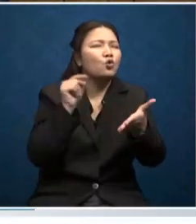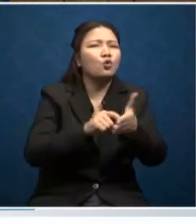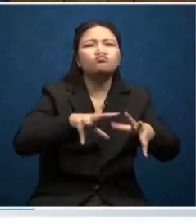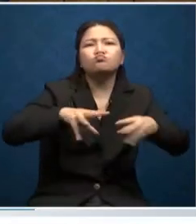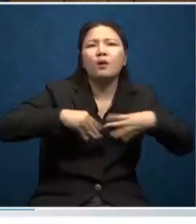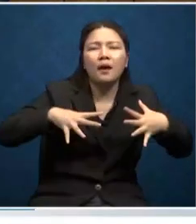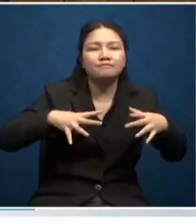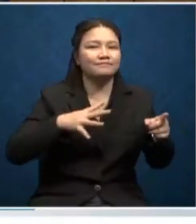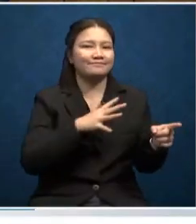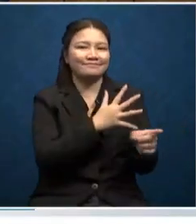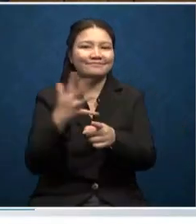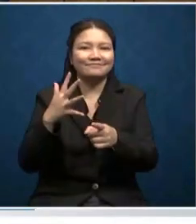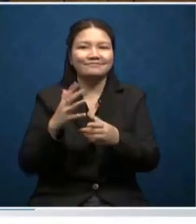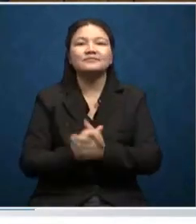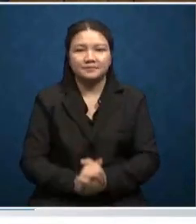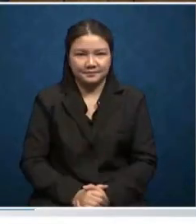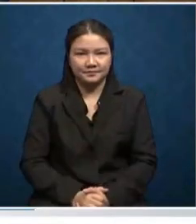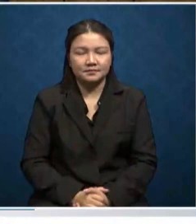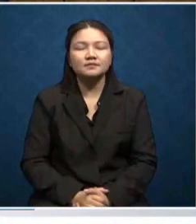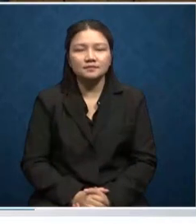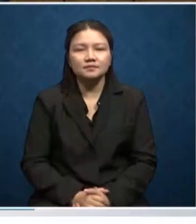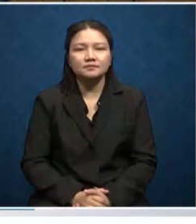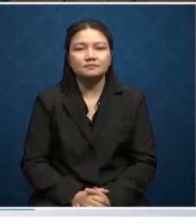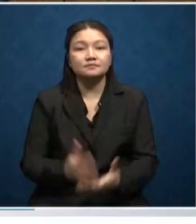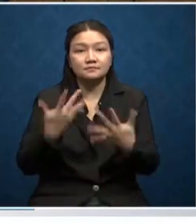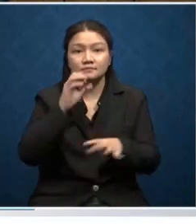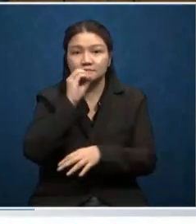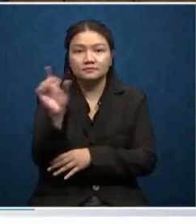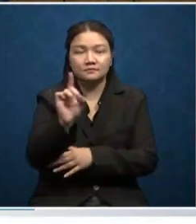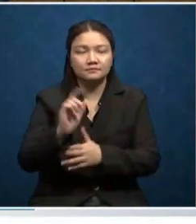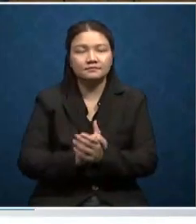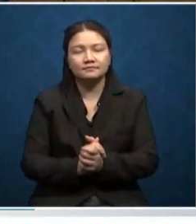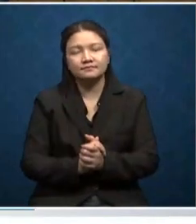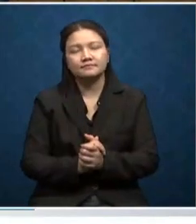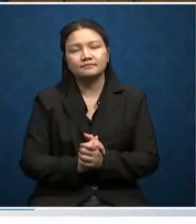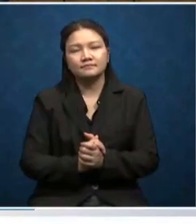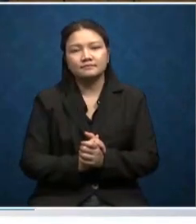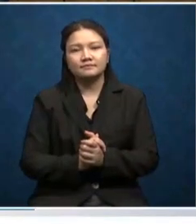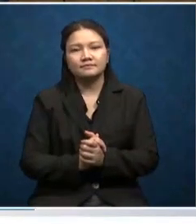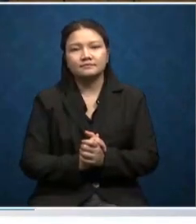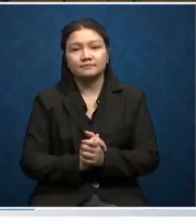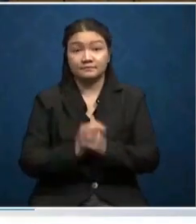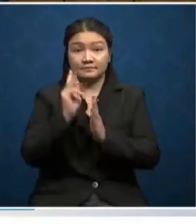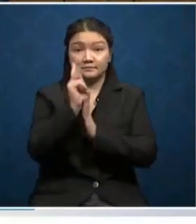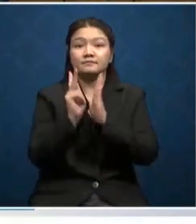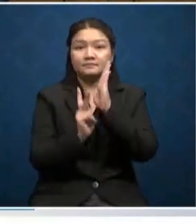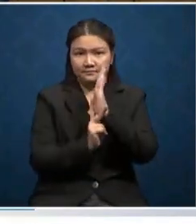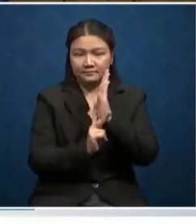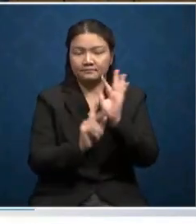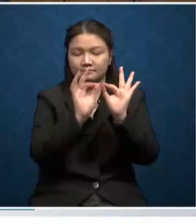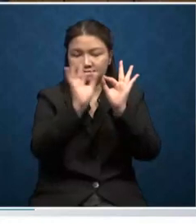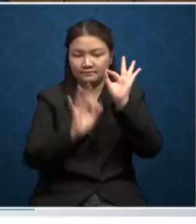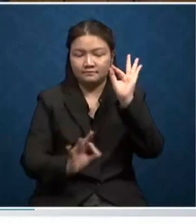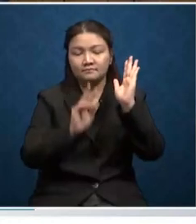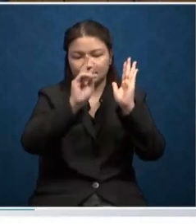เดียวท่านประธานที่เคารพครับร่างกฎหมายฉบับนี้เนี่ยใน